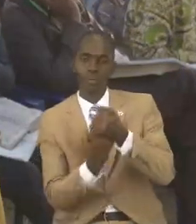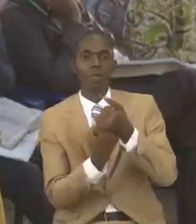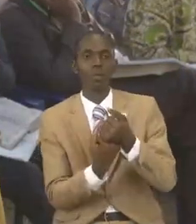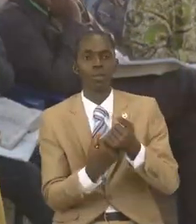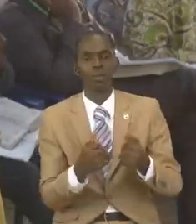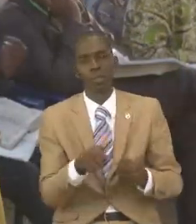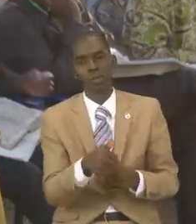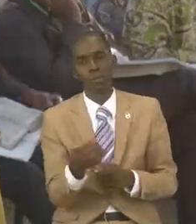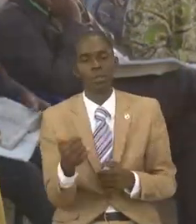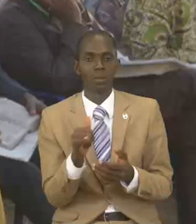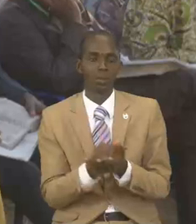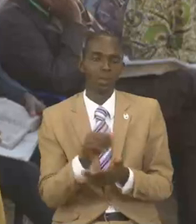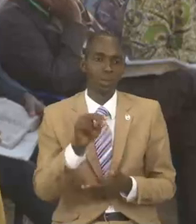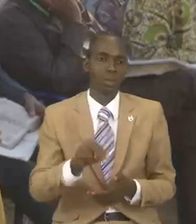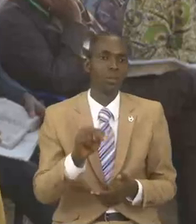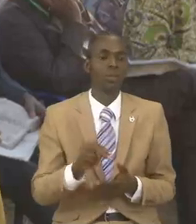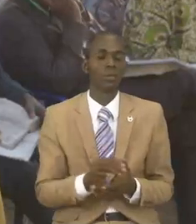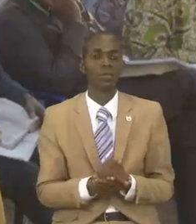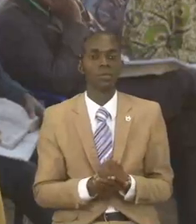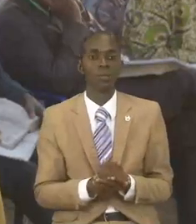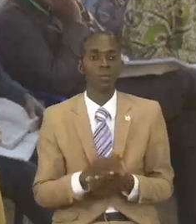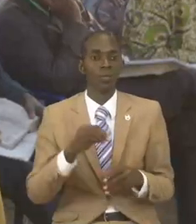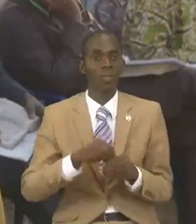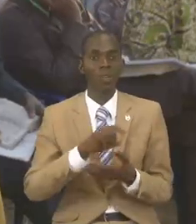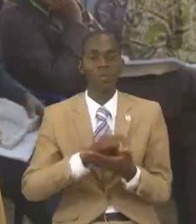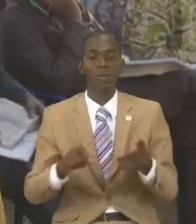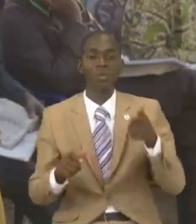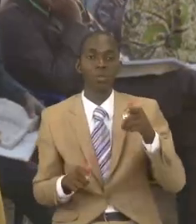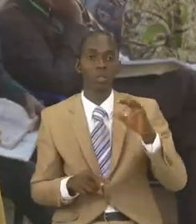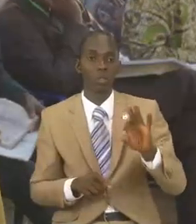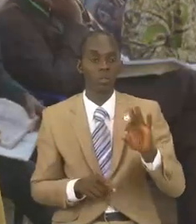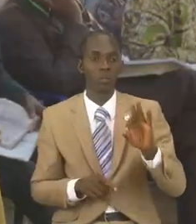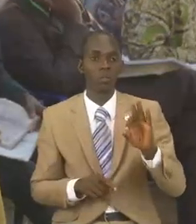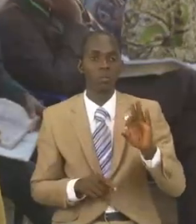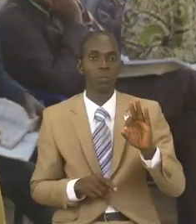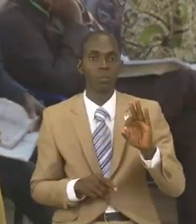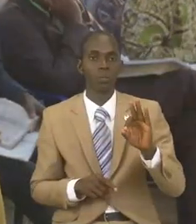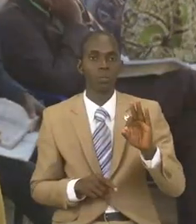celui qui en a besoin. Verset 29.